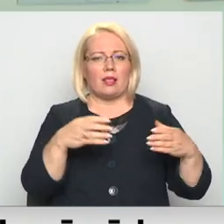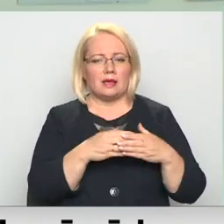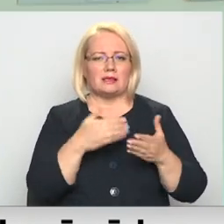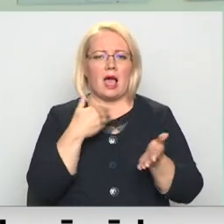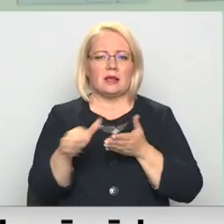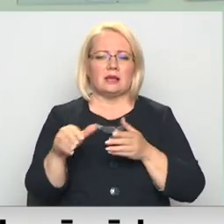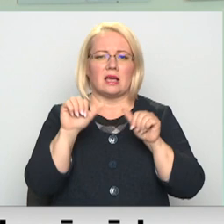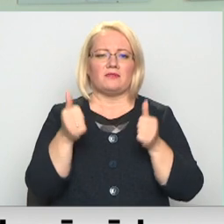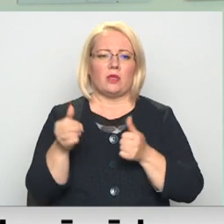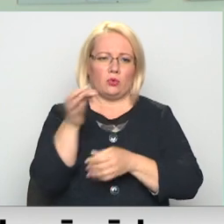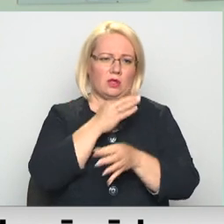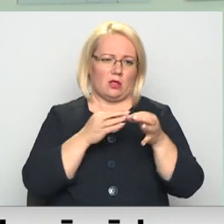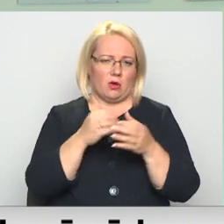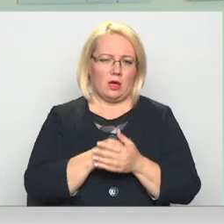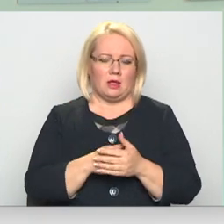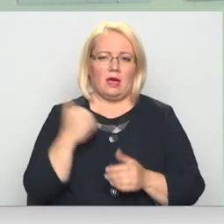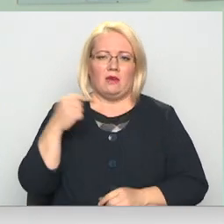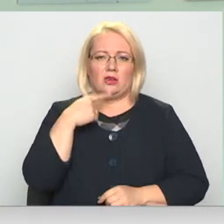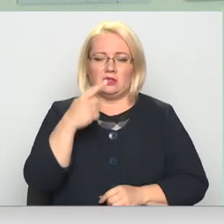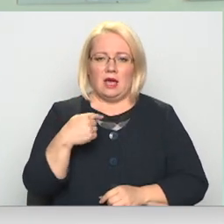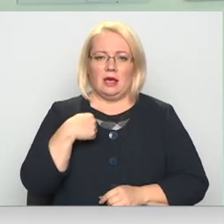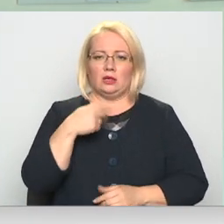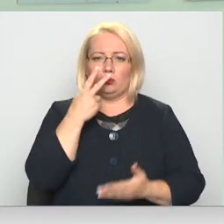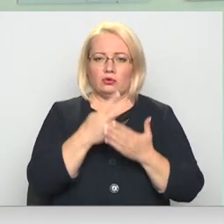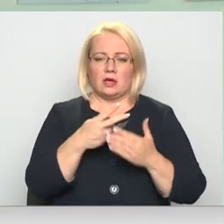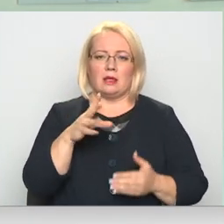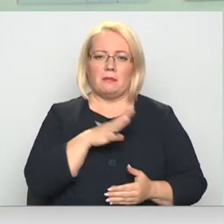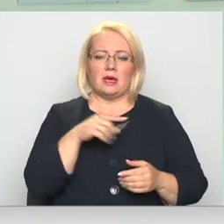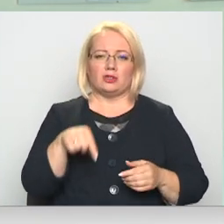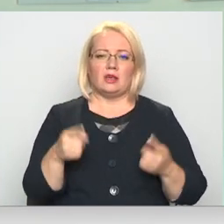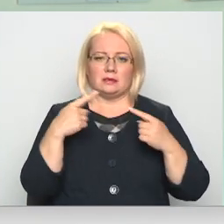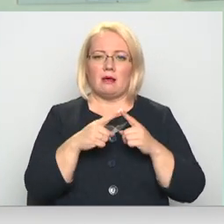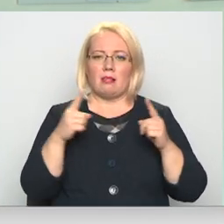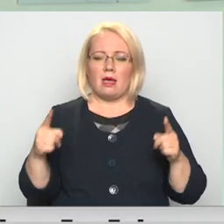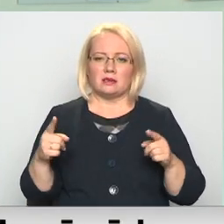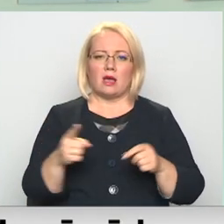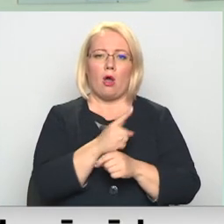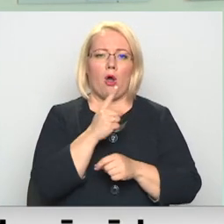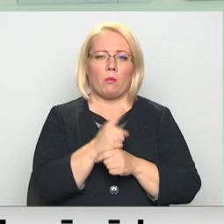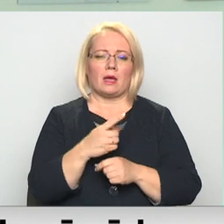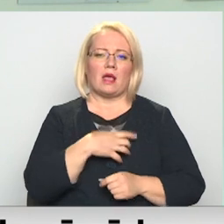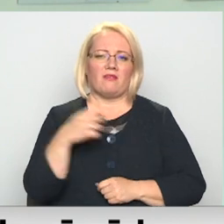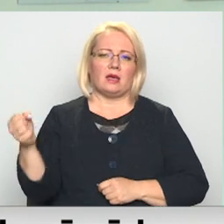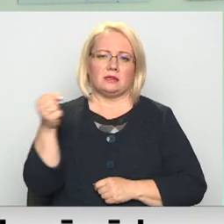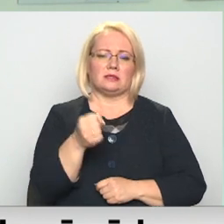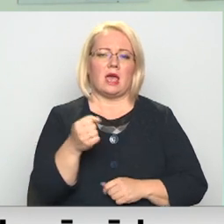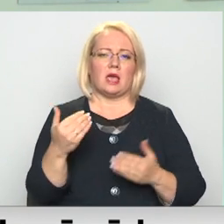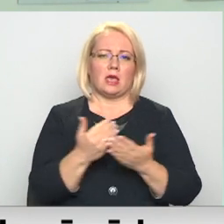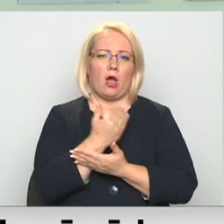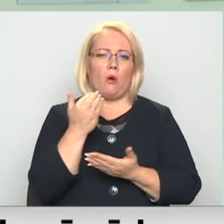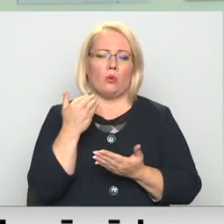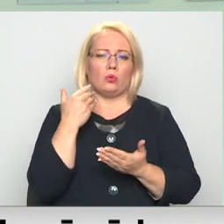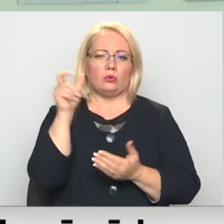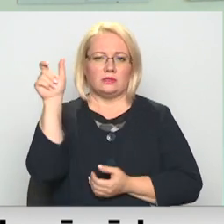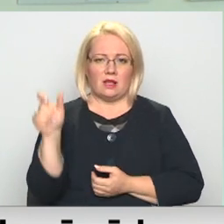Es uzskatu, bija šīs laiks, kad obligāti vajadzēja arī atnākt jaunam cilvēkam, tas mēs viņu